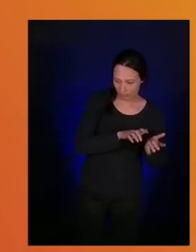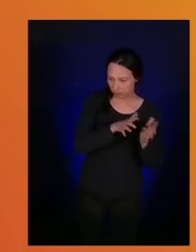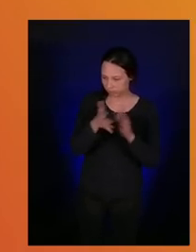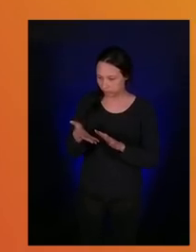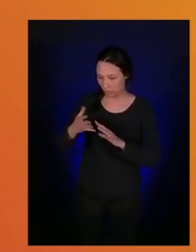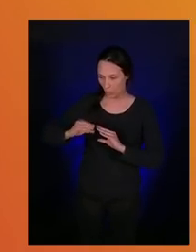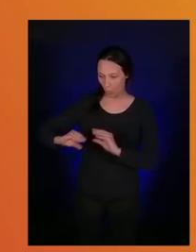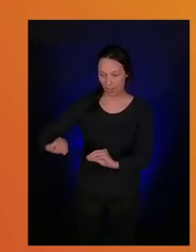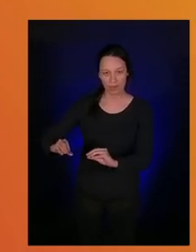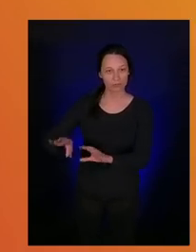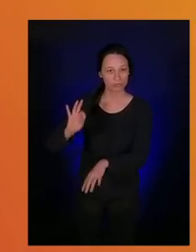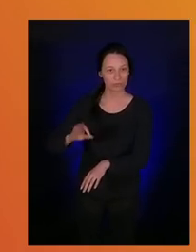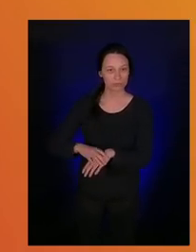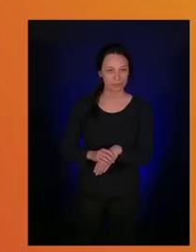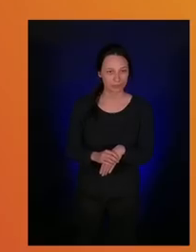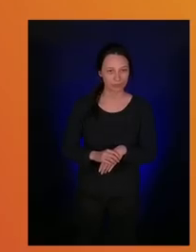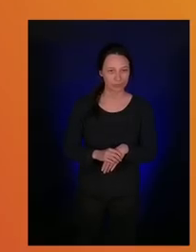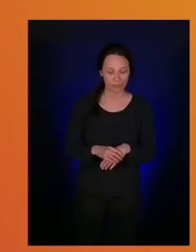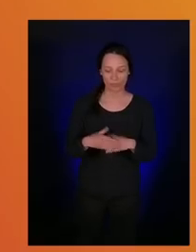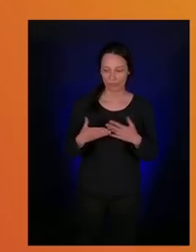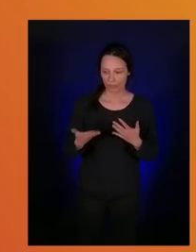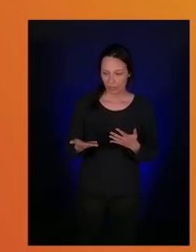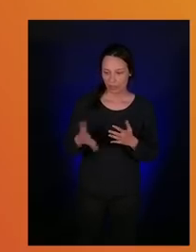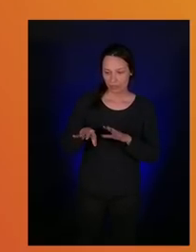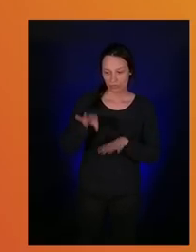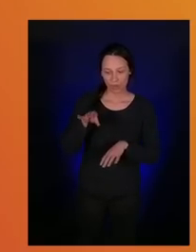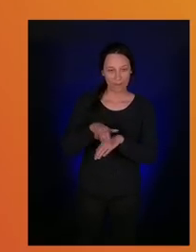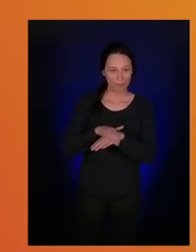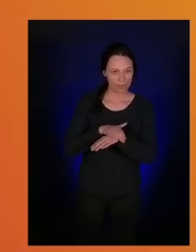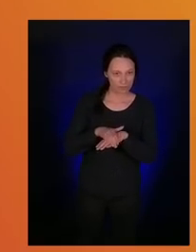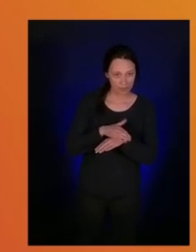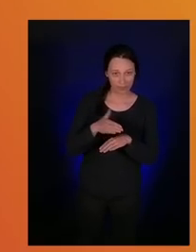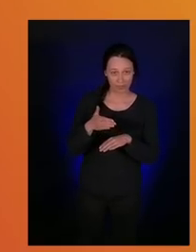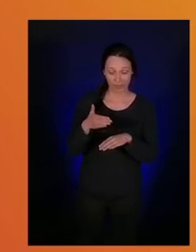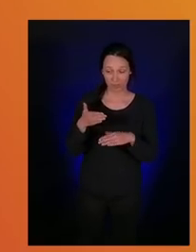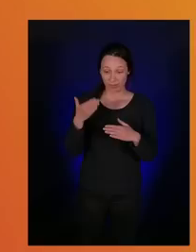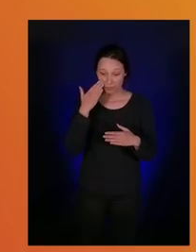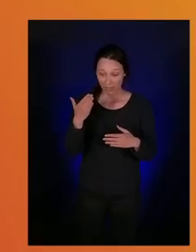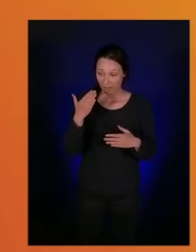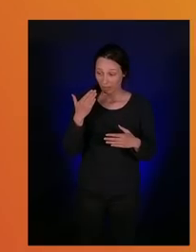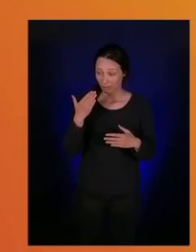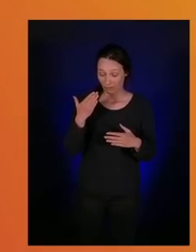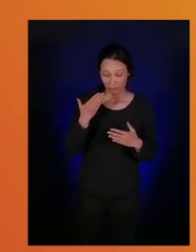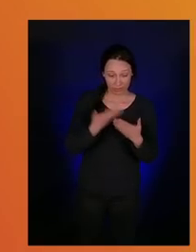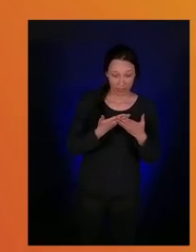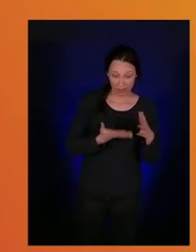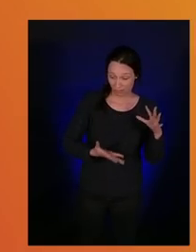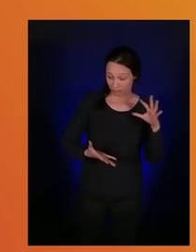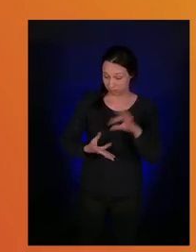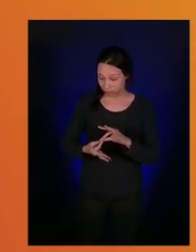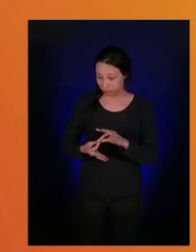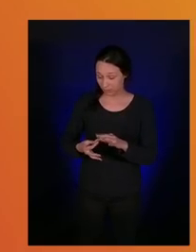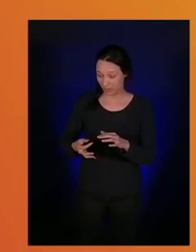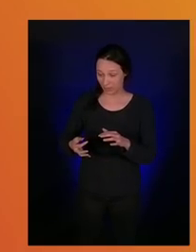Les choix politiques que nous avons faits n'auraient pas pu atteindre leur complète dimension s'ils n'étaient pas ancrés sur des